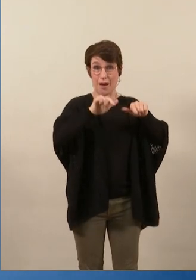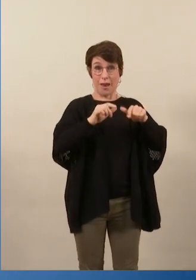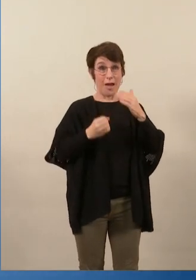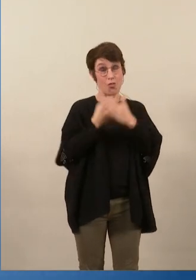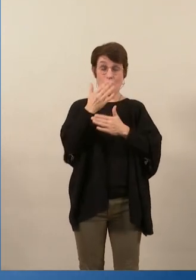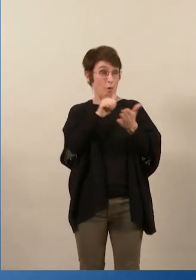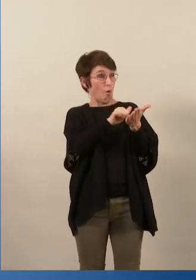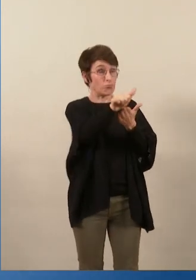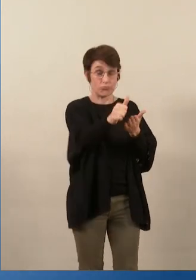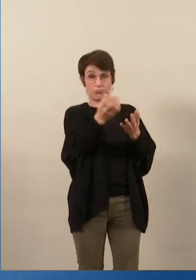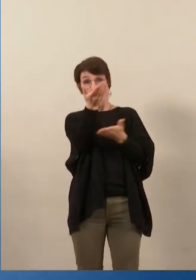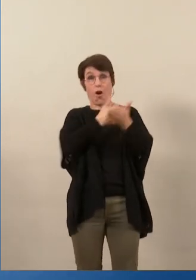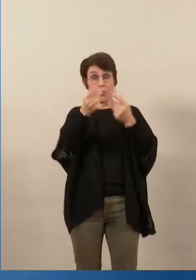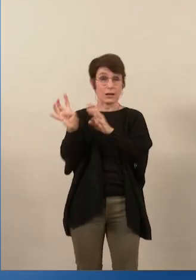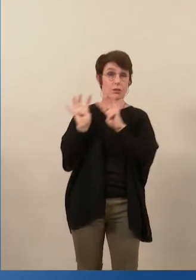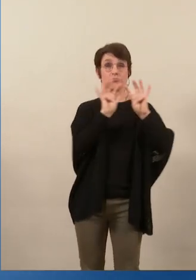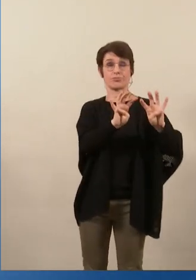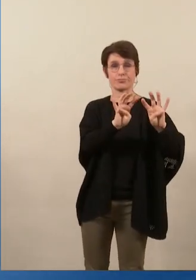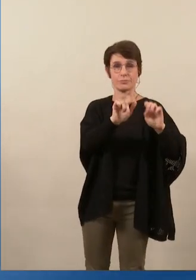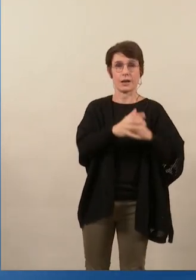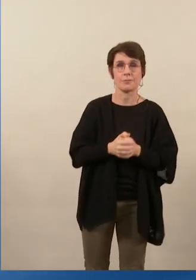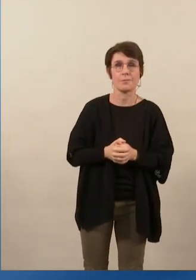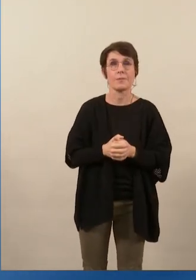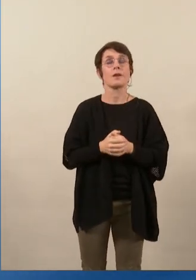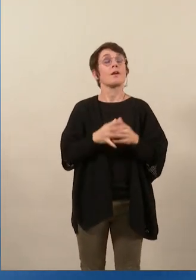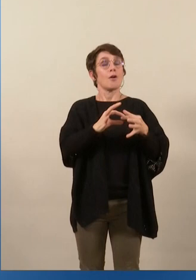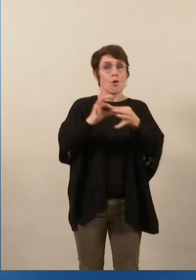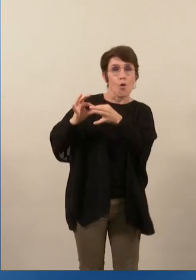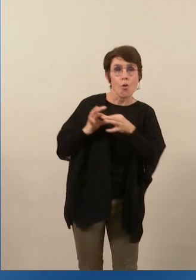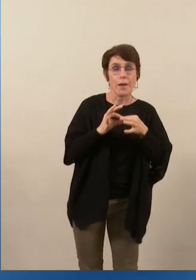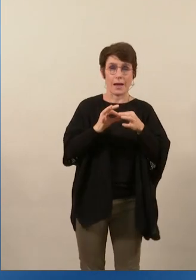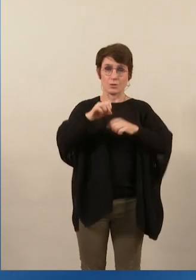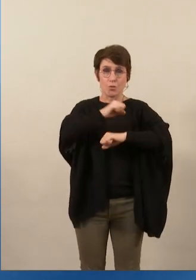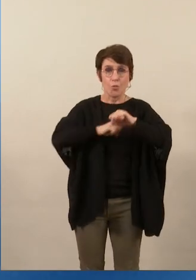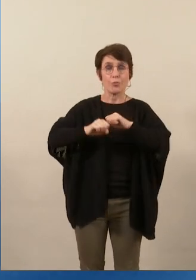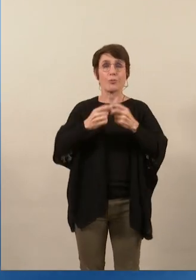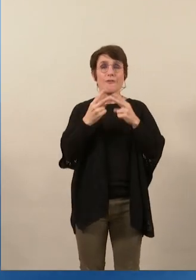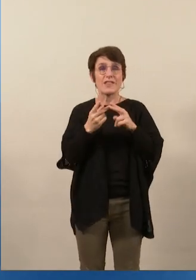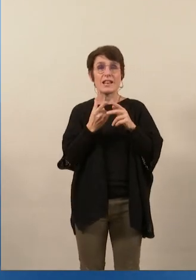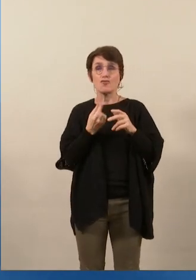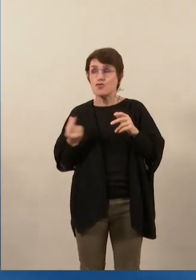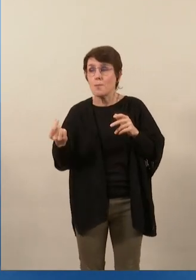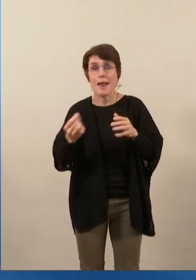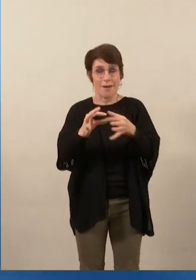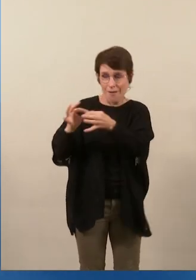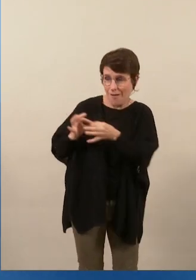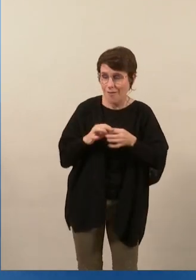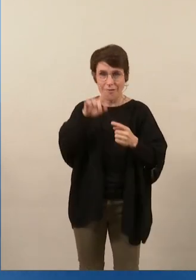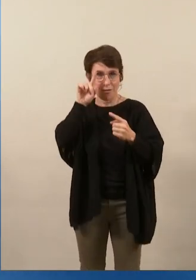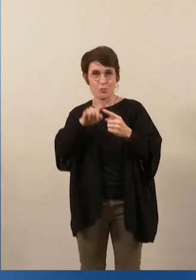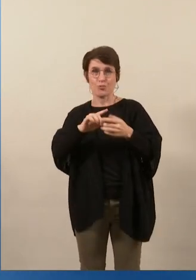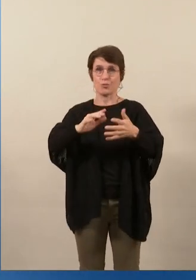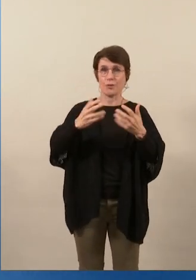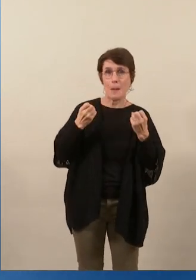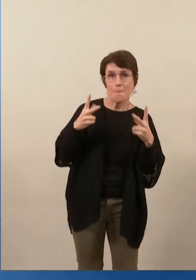politiques la coopération décentralisée et les relations de jumelage sont une façon de contribuer à la paix à la solidarité